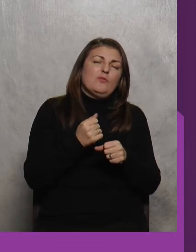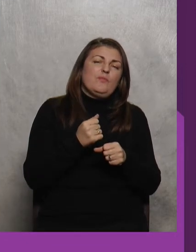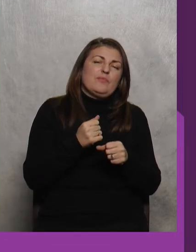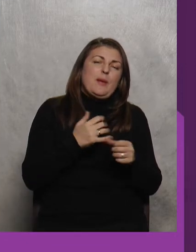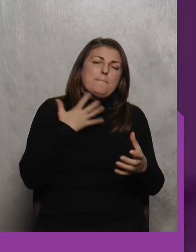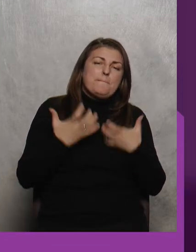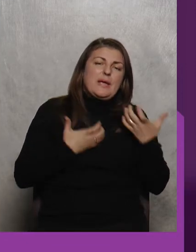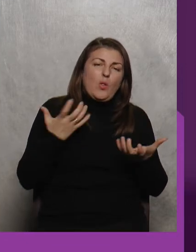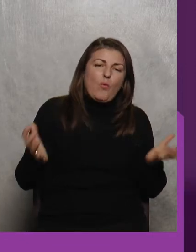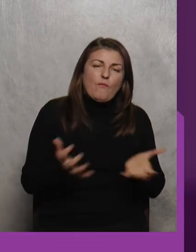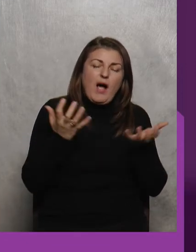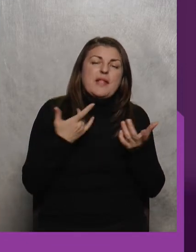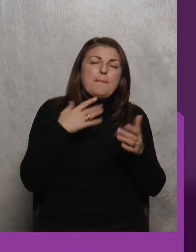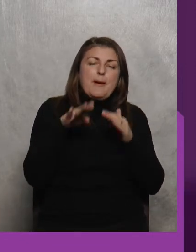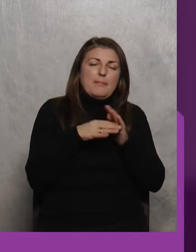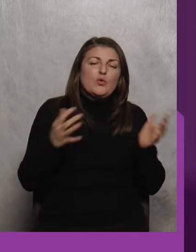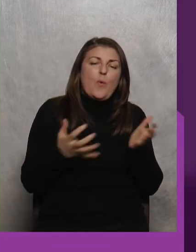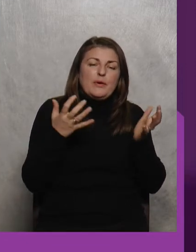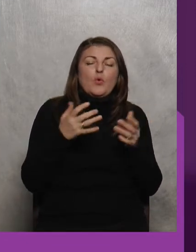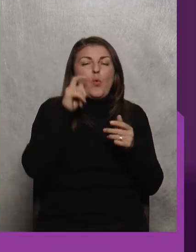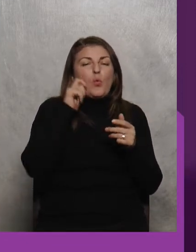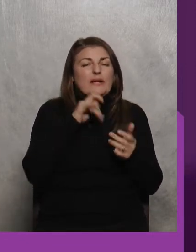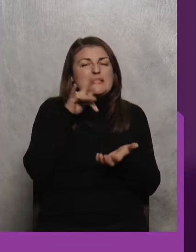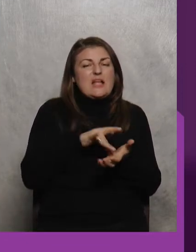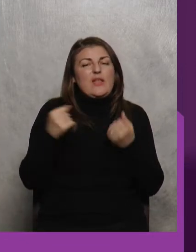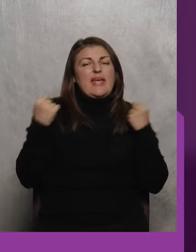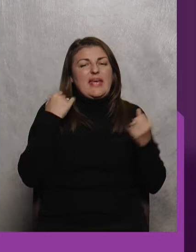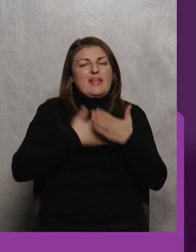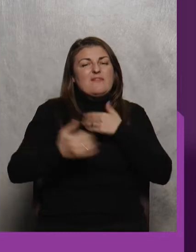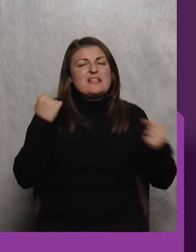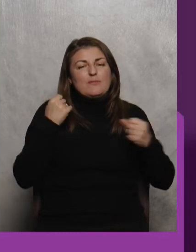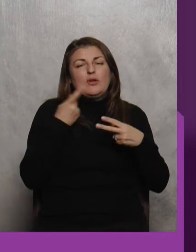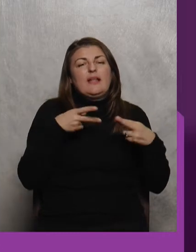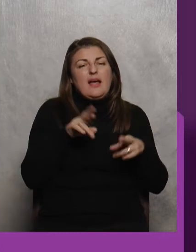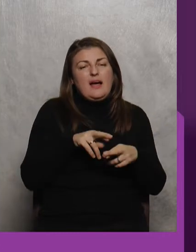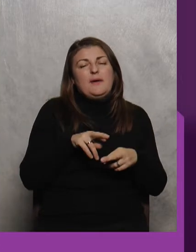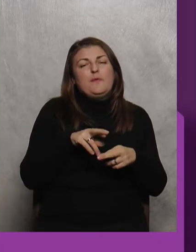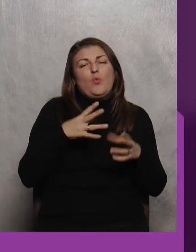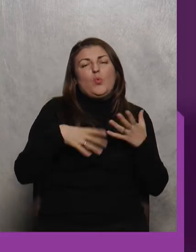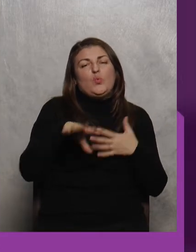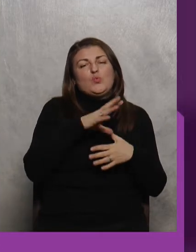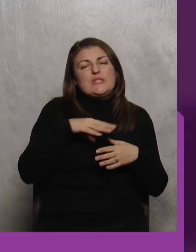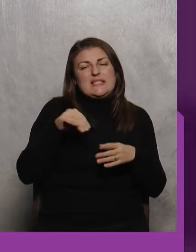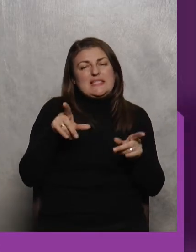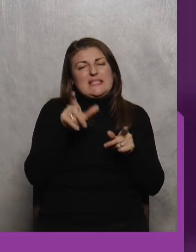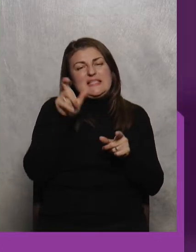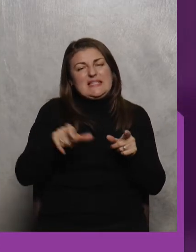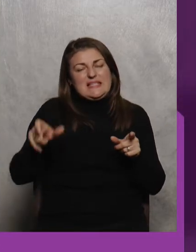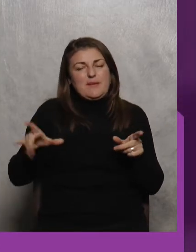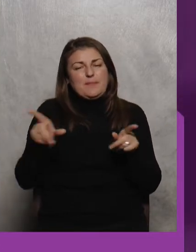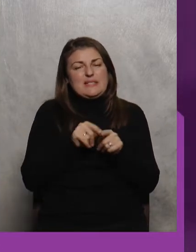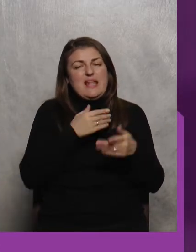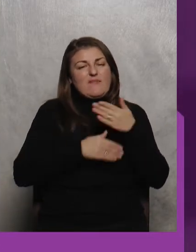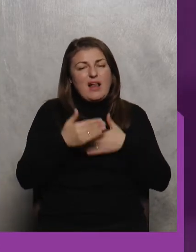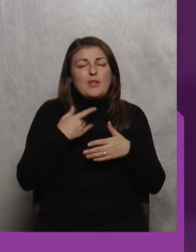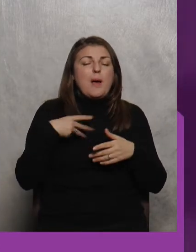наполегливе піклування. Ми під опікою Укрцентру «Інваспорт» для осіб з інвалідністю.